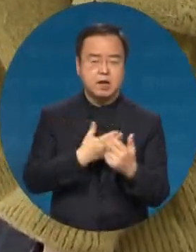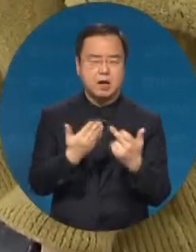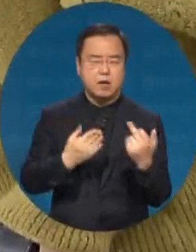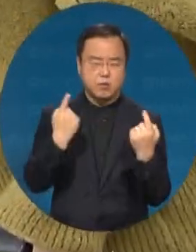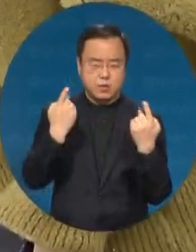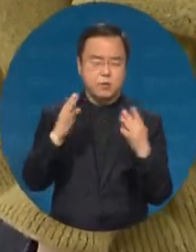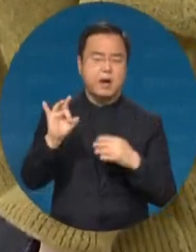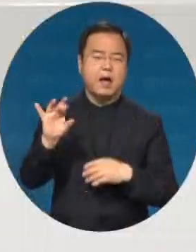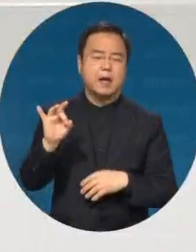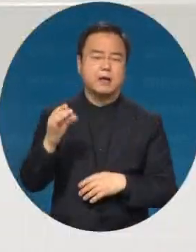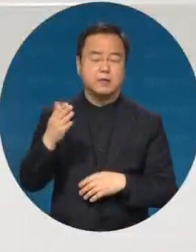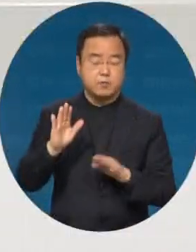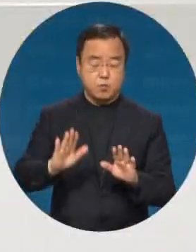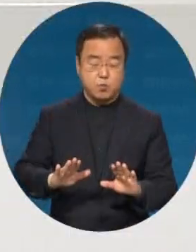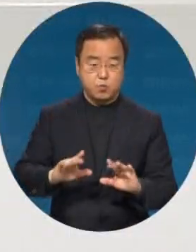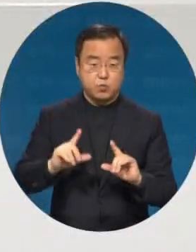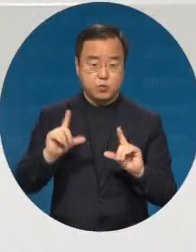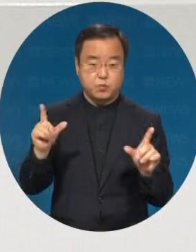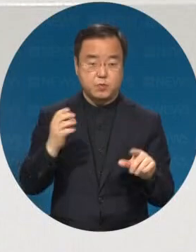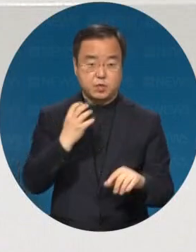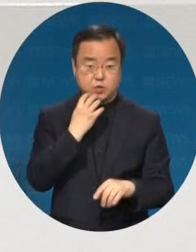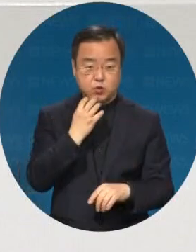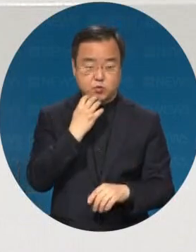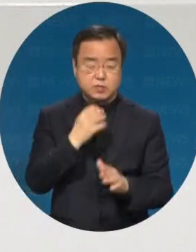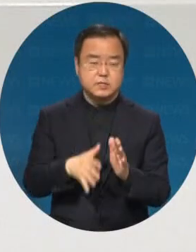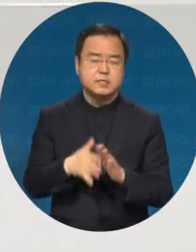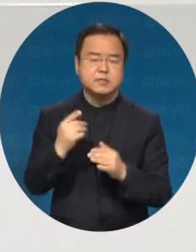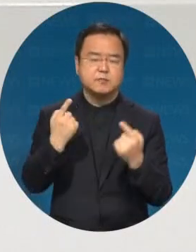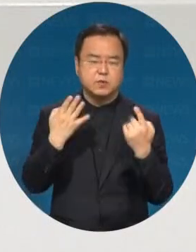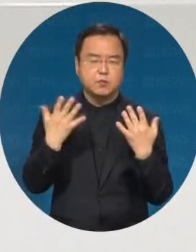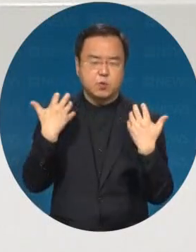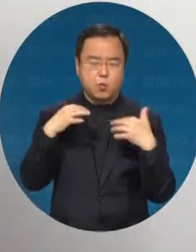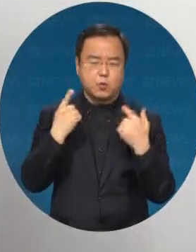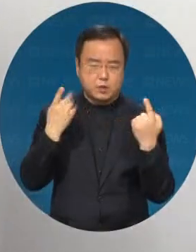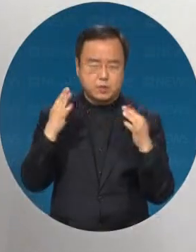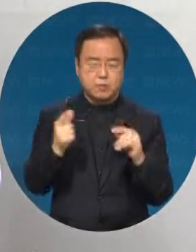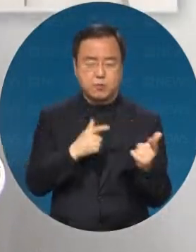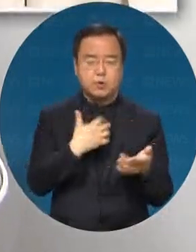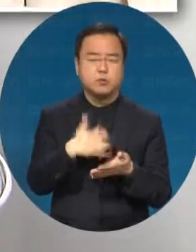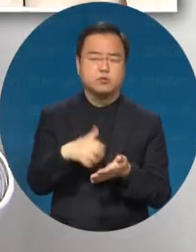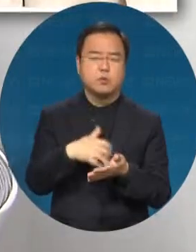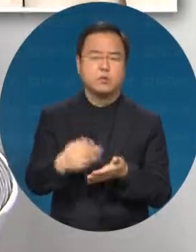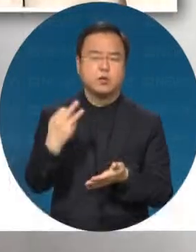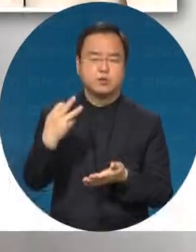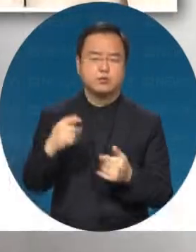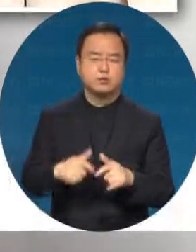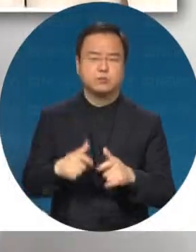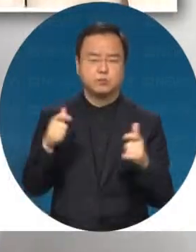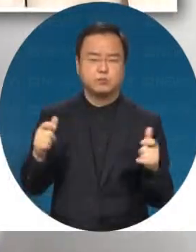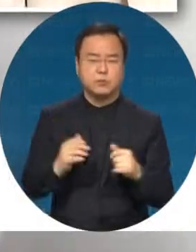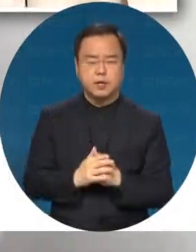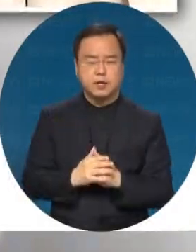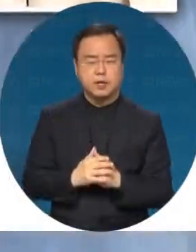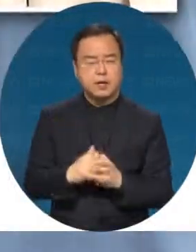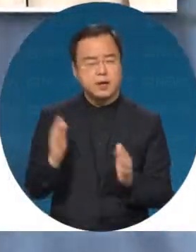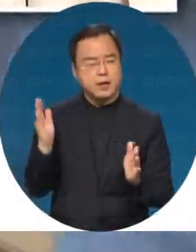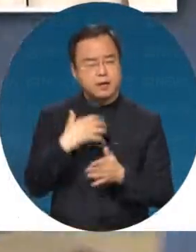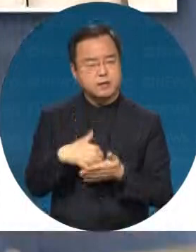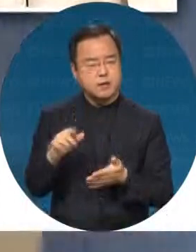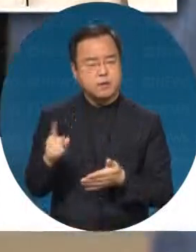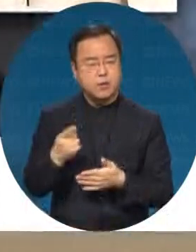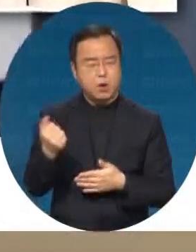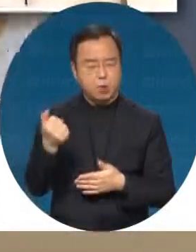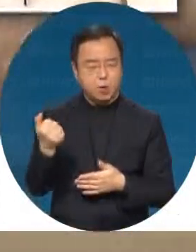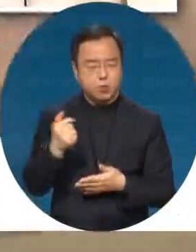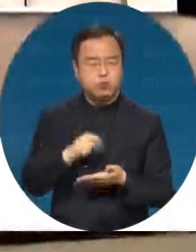올해는 서울시립대 고려대 등 13곳으로 크게 늘었습니다 150명 가량의 학생들이 많이